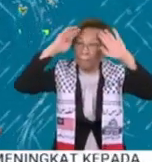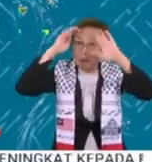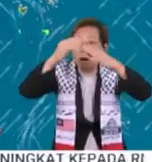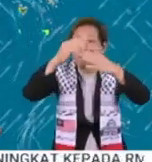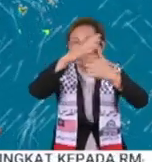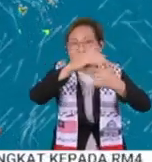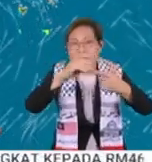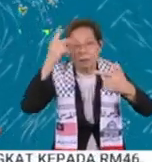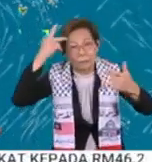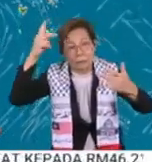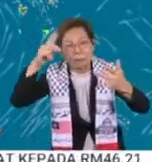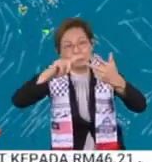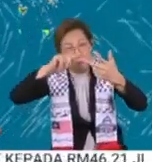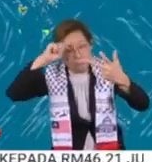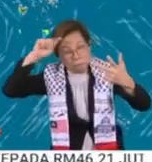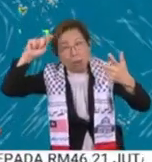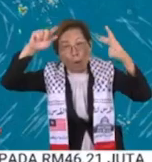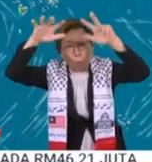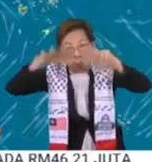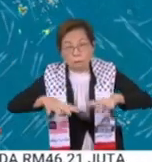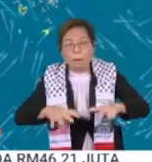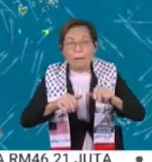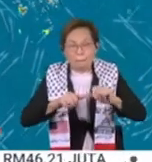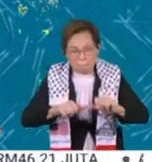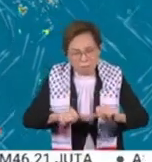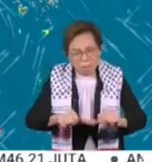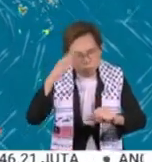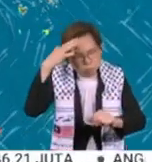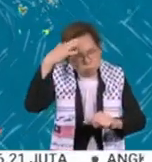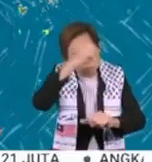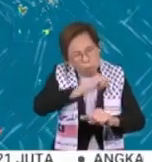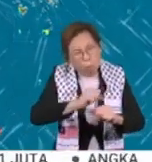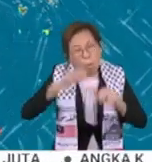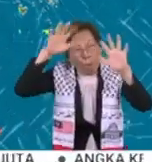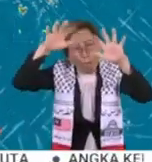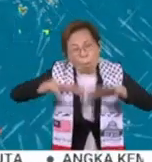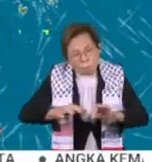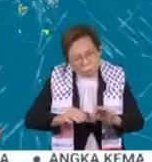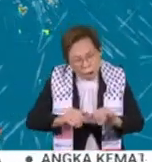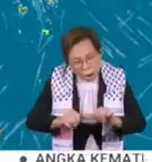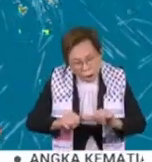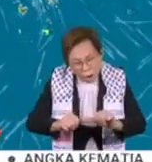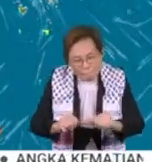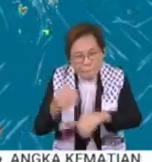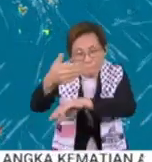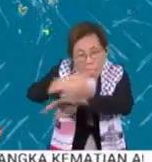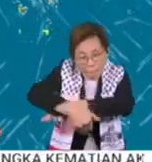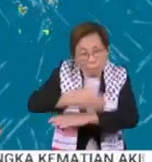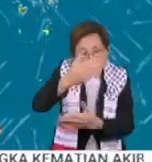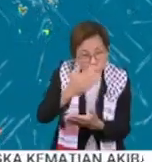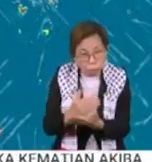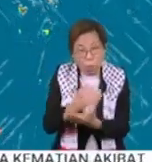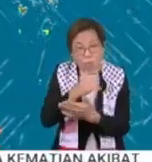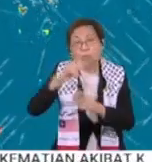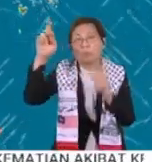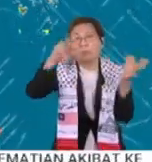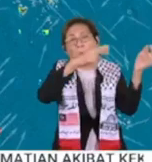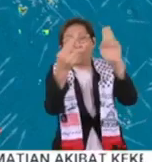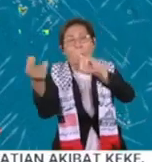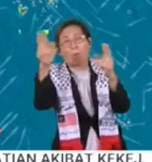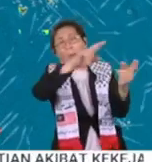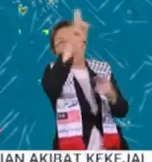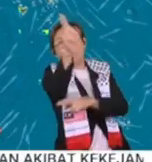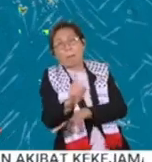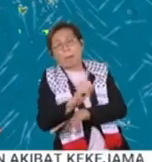Pahang dan juga di Kelantan Terengganu masih lagi dijangkakan akan berlanjutan sehingga ke lewat malam nanti. Untuk ribut petir yang